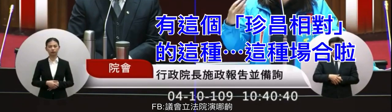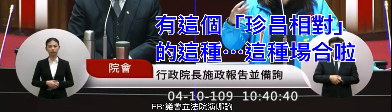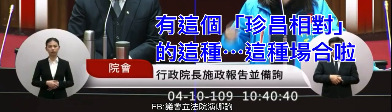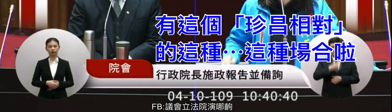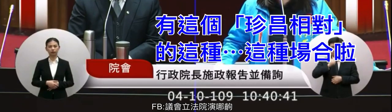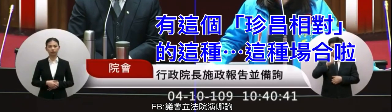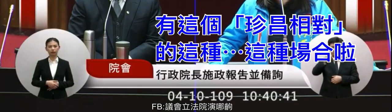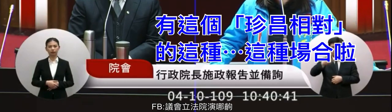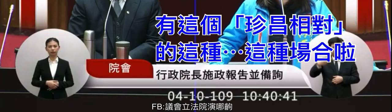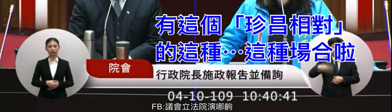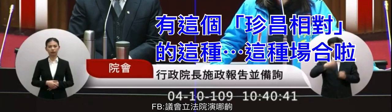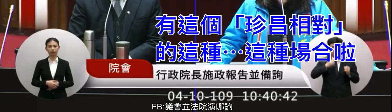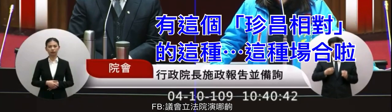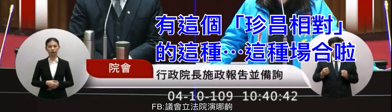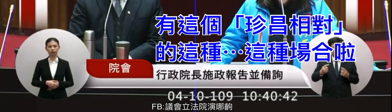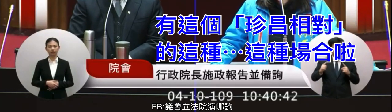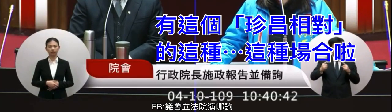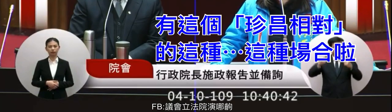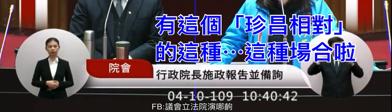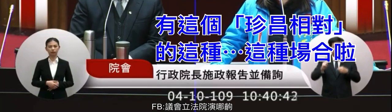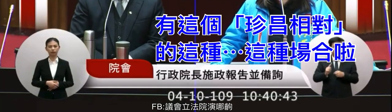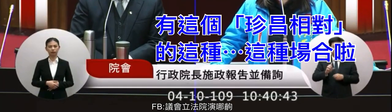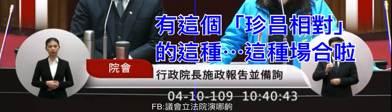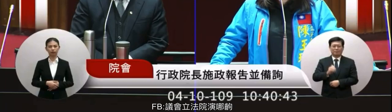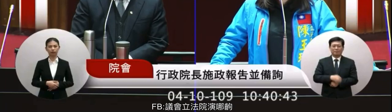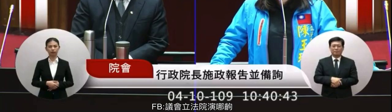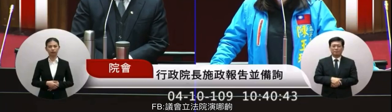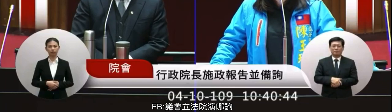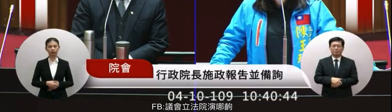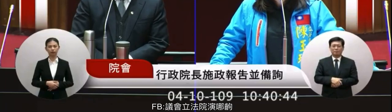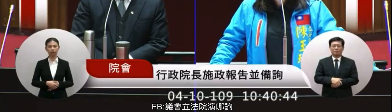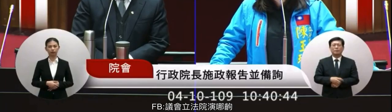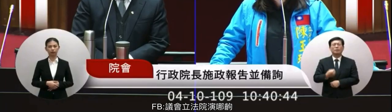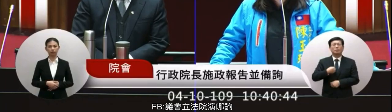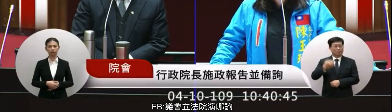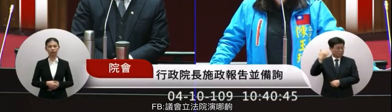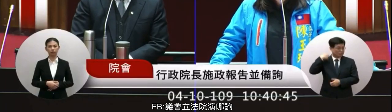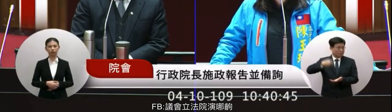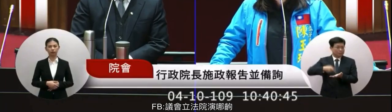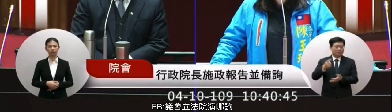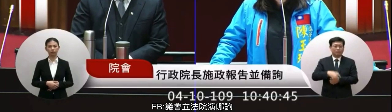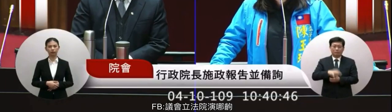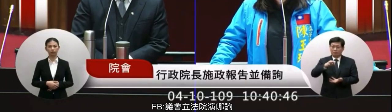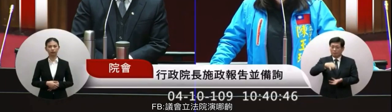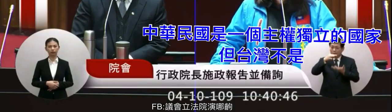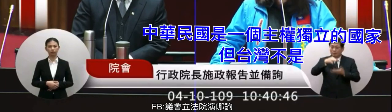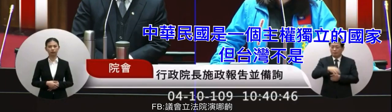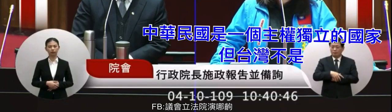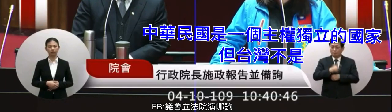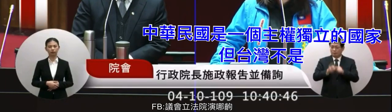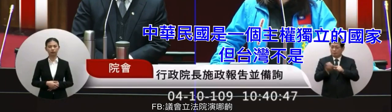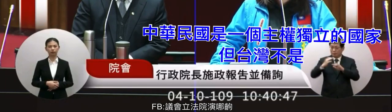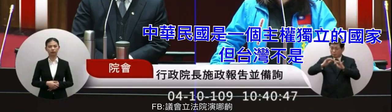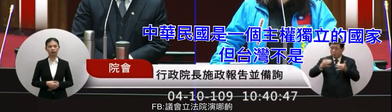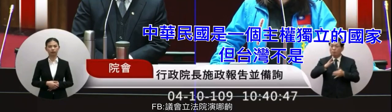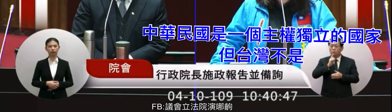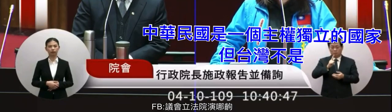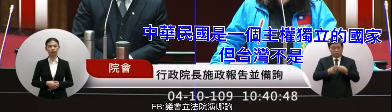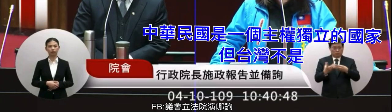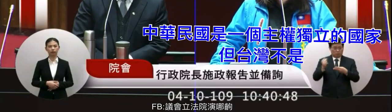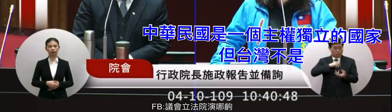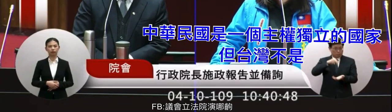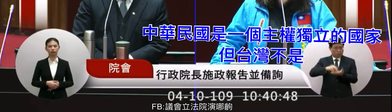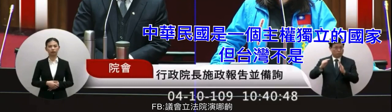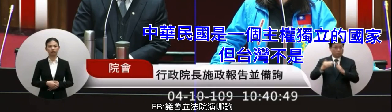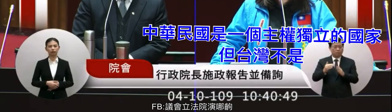有这个真枪相对的这种场合了哈。我想说，我上回啊提到说中华民国是一个主权独